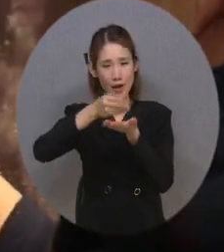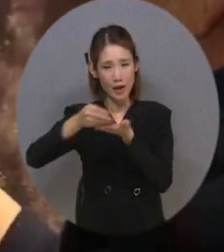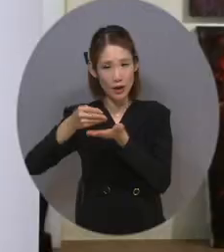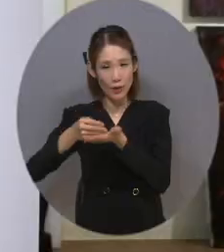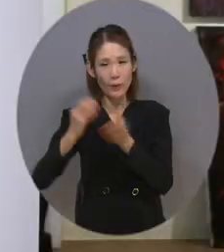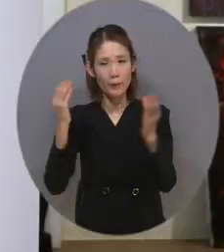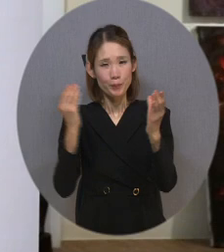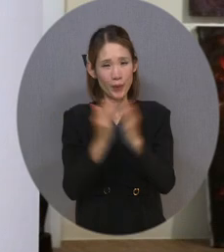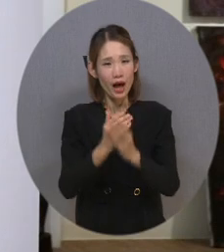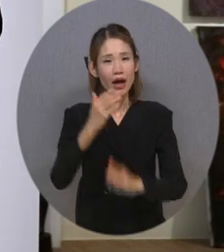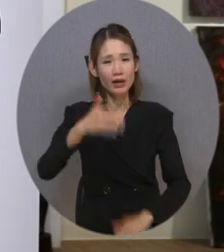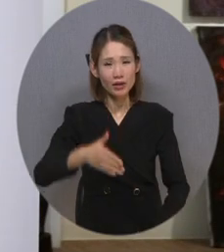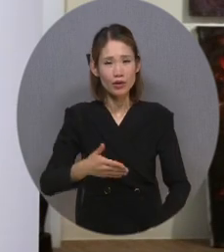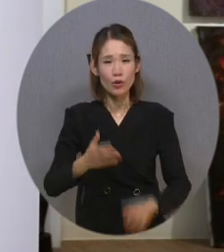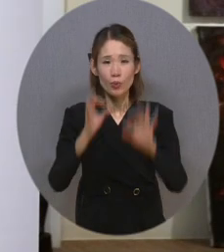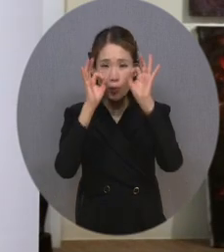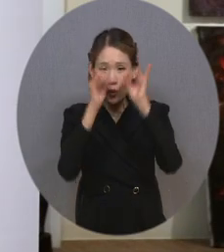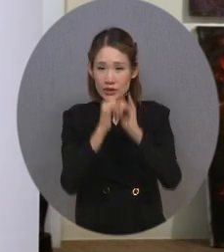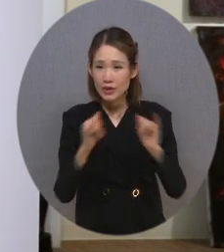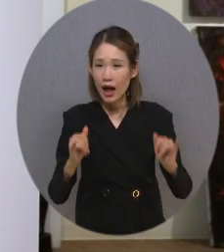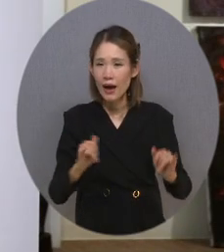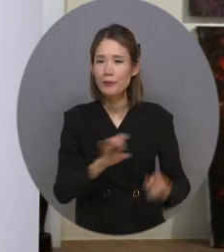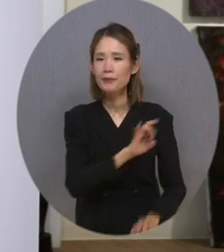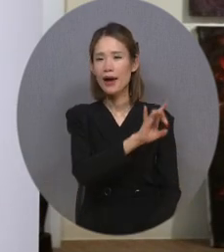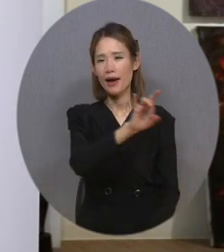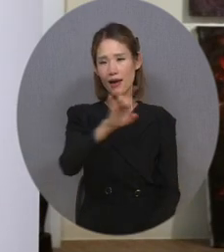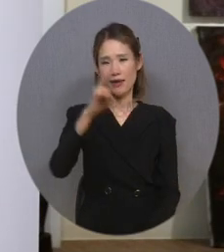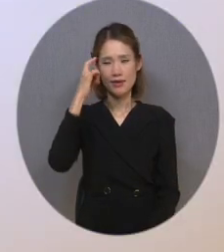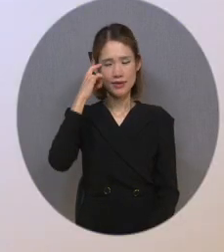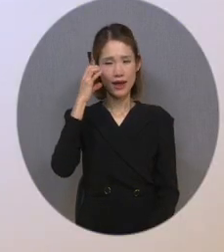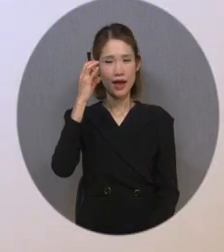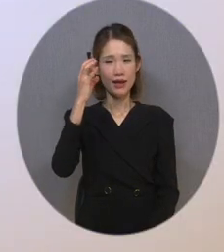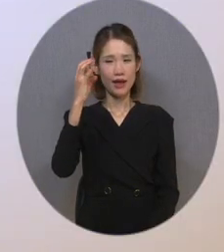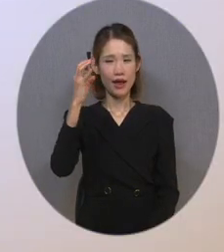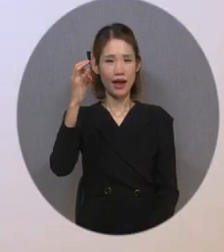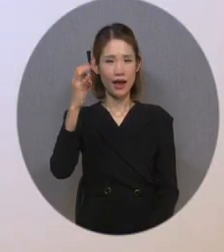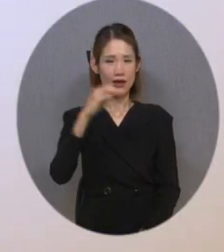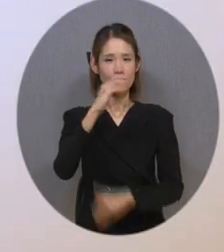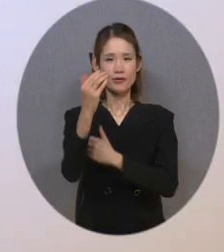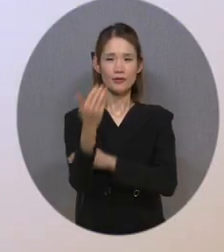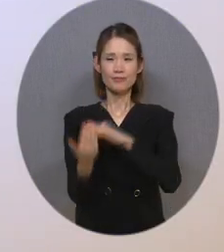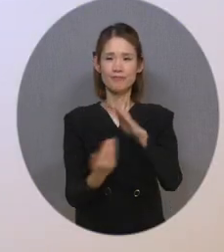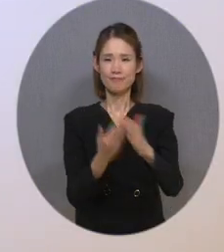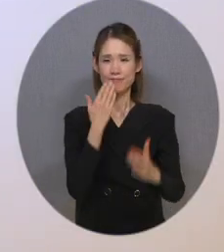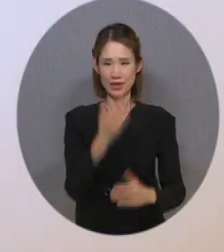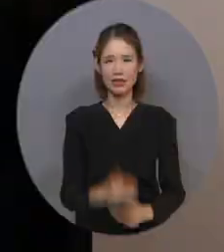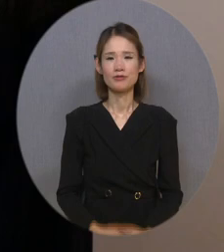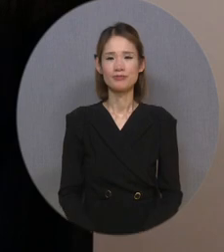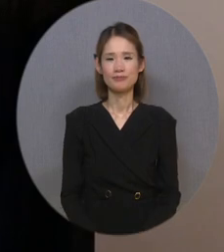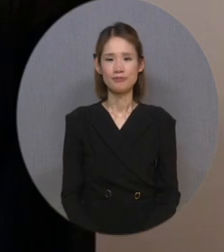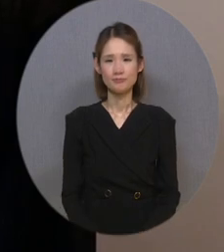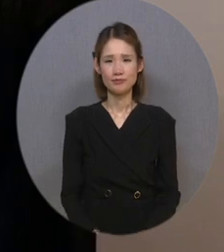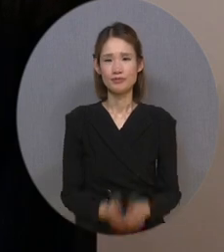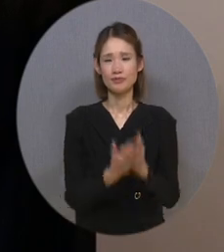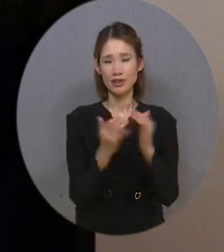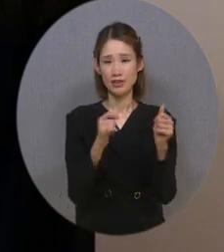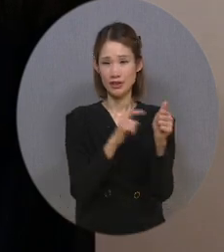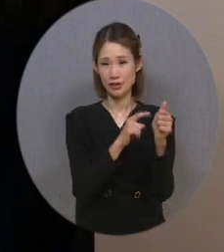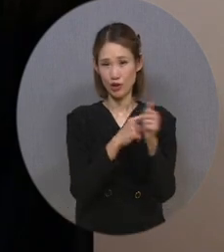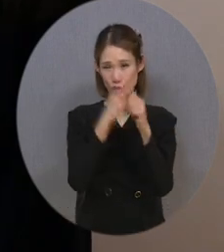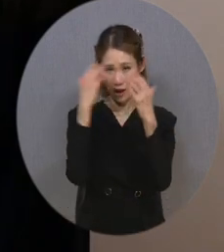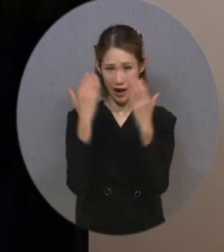않고 관람자로 하여금 자기만의 상상력을 더해 완성이 됩니다. 작가는